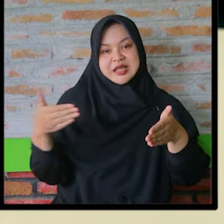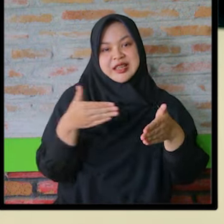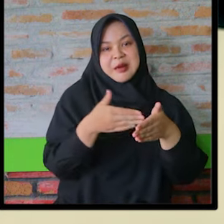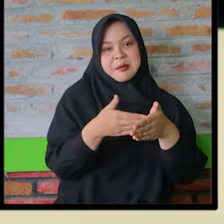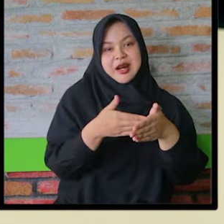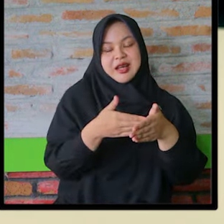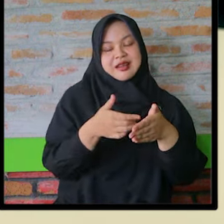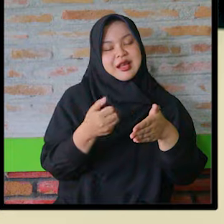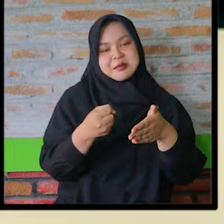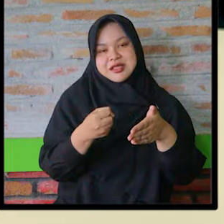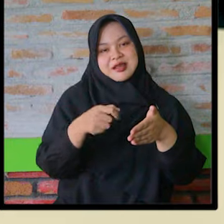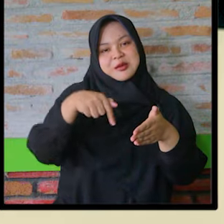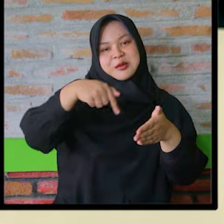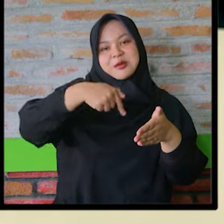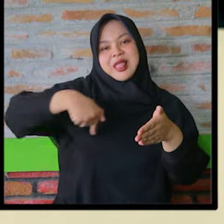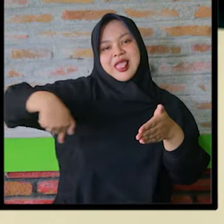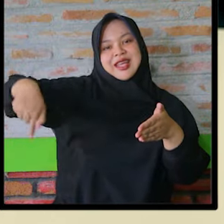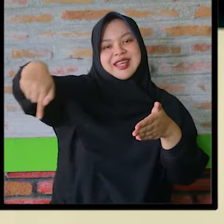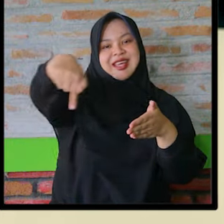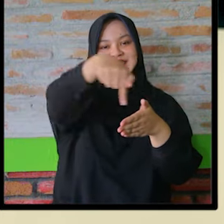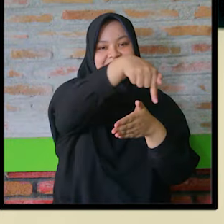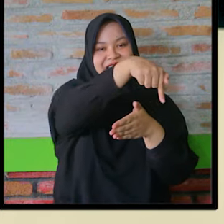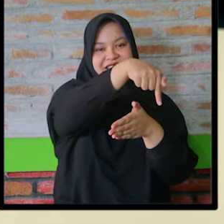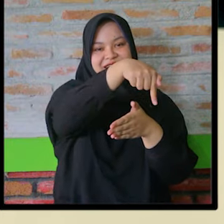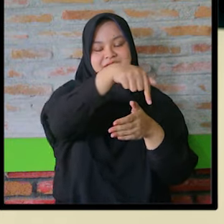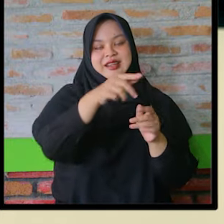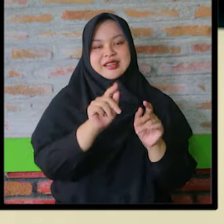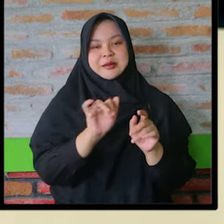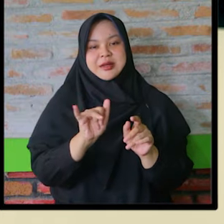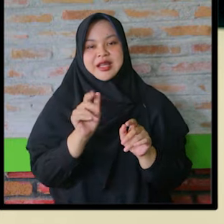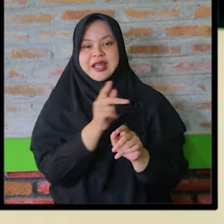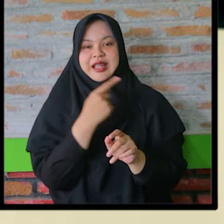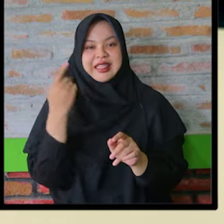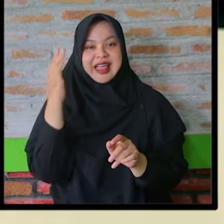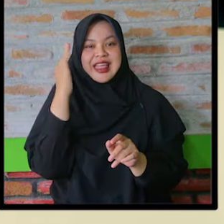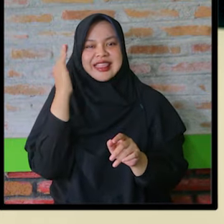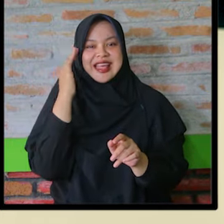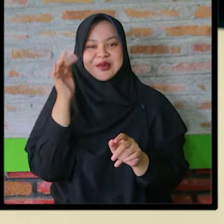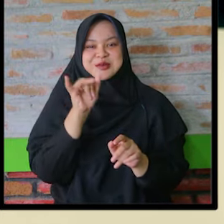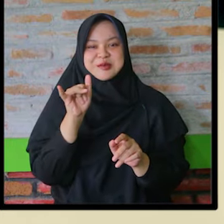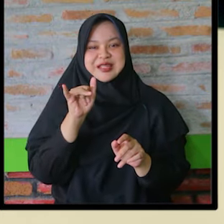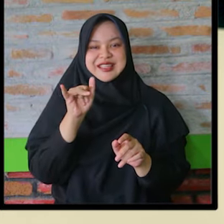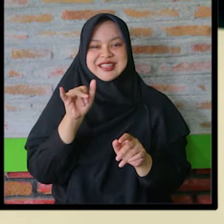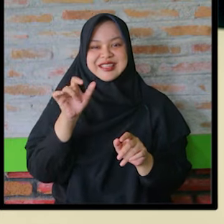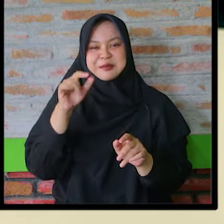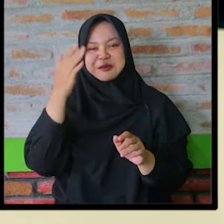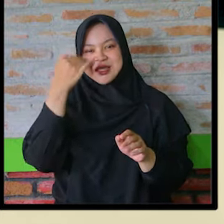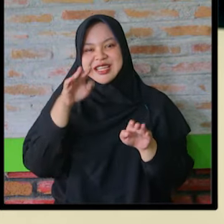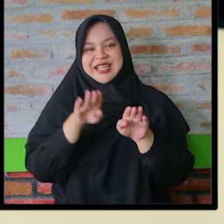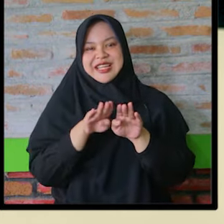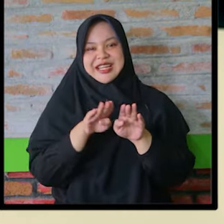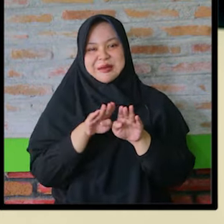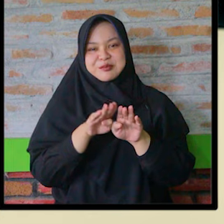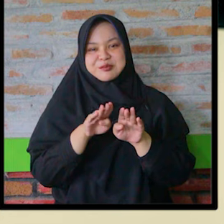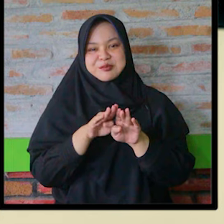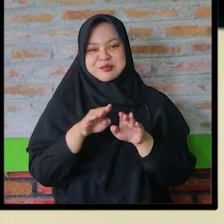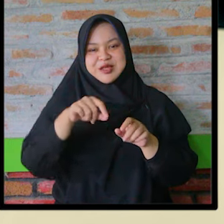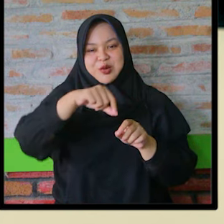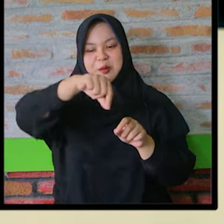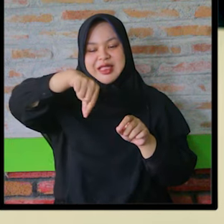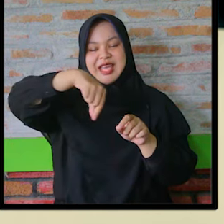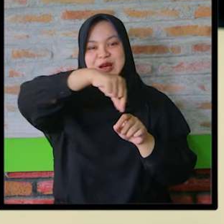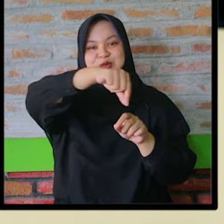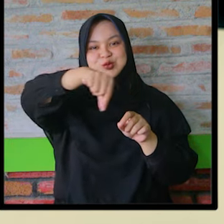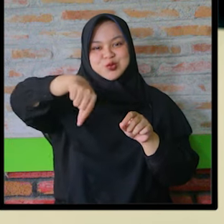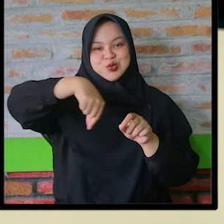seperti kita em tahu apa obat nyamuk itu ya iya iya iya Jadi sebenarnya siapa yang